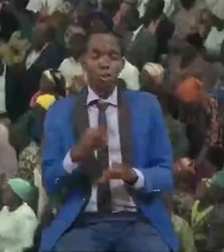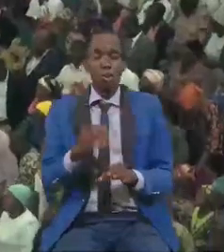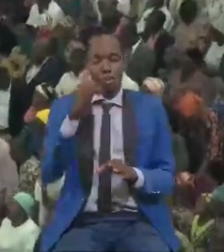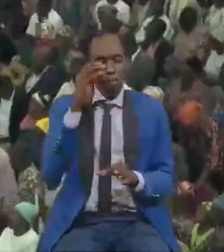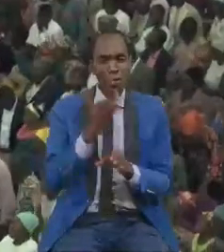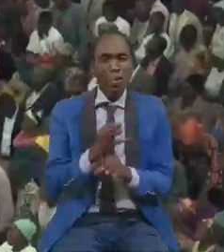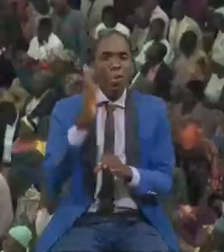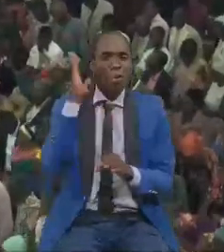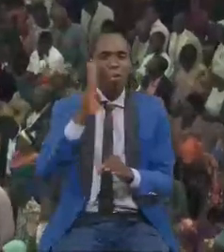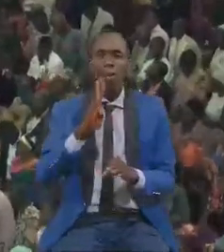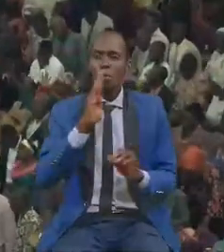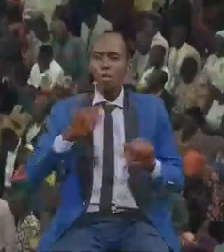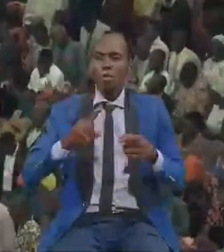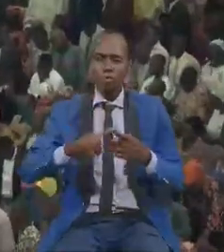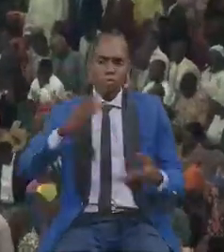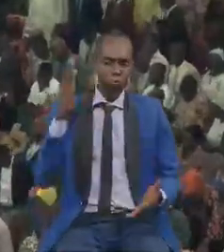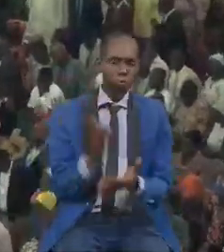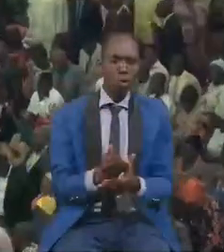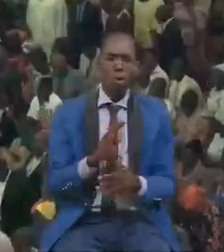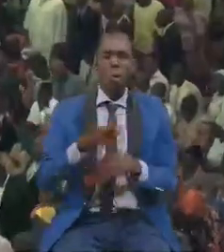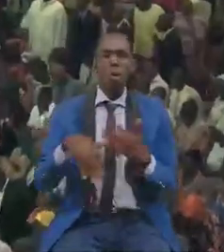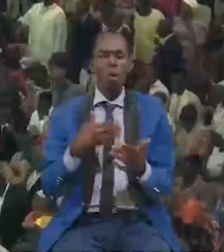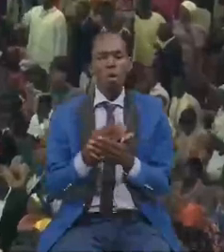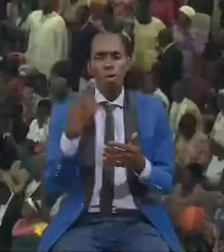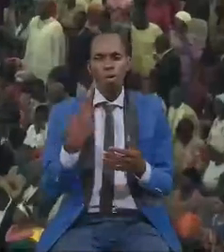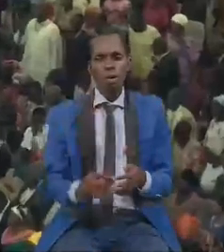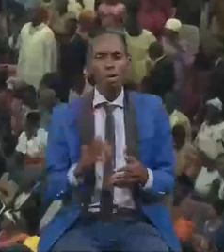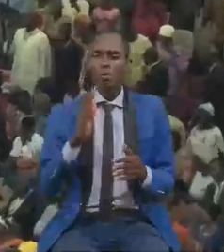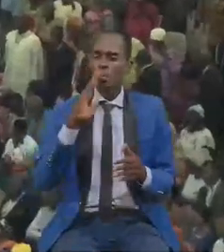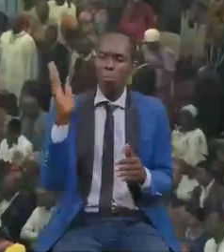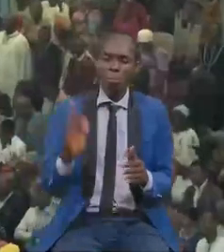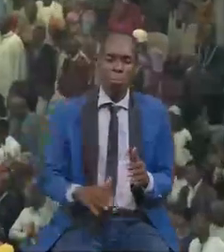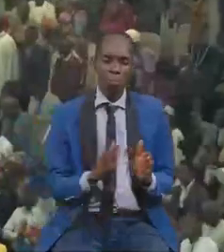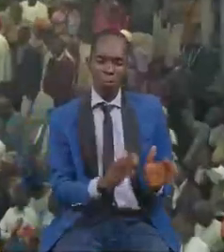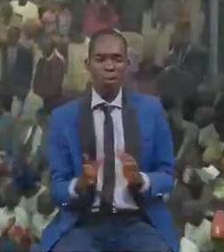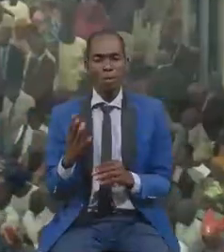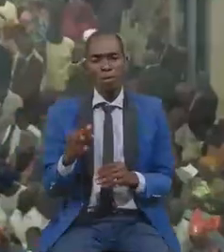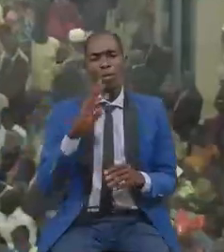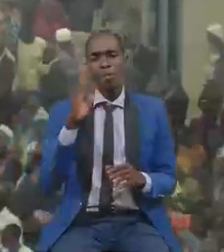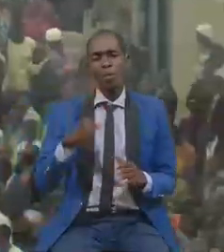traits enflammés du malin dans votre vie. Parle au Seigneur.